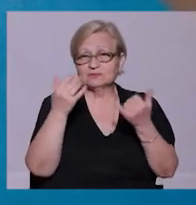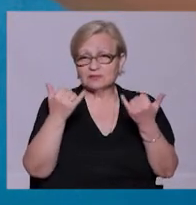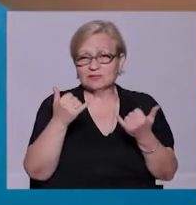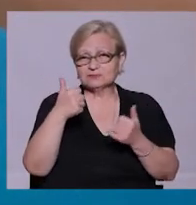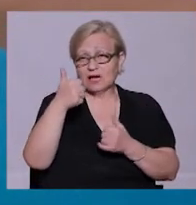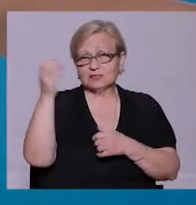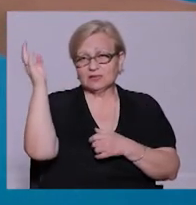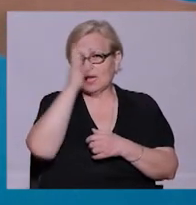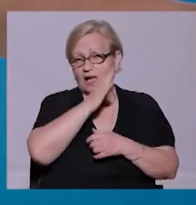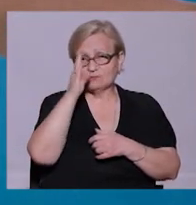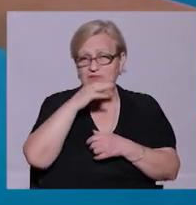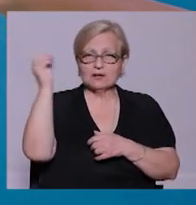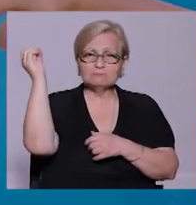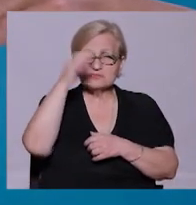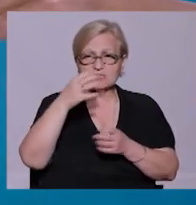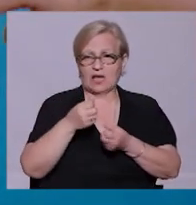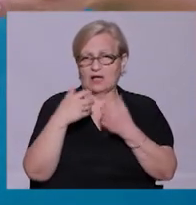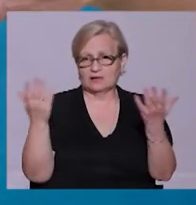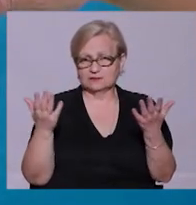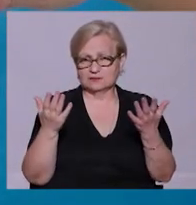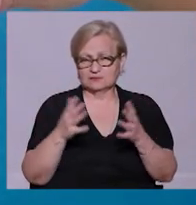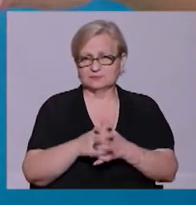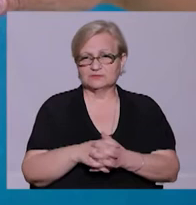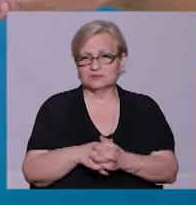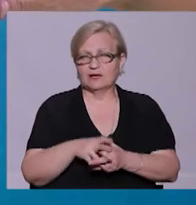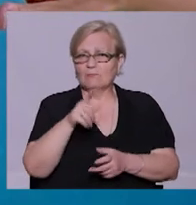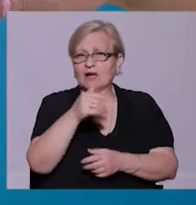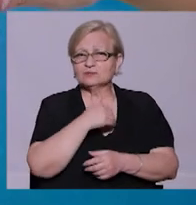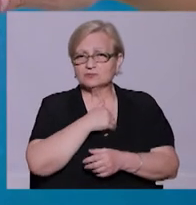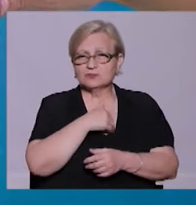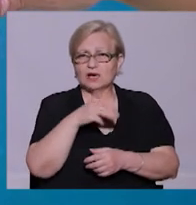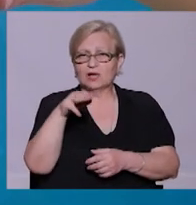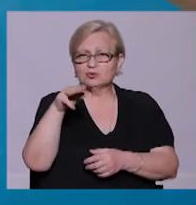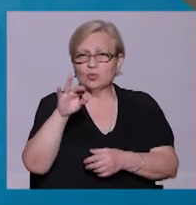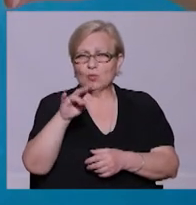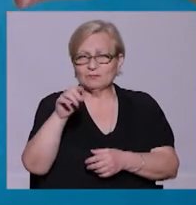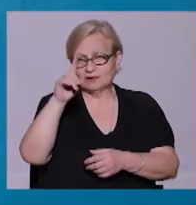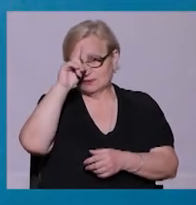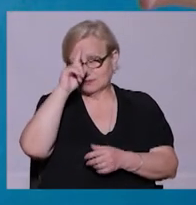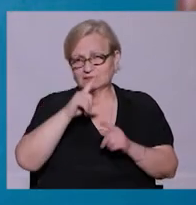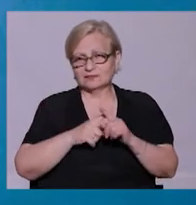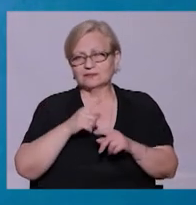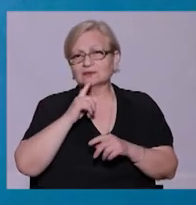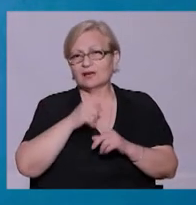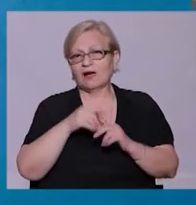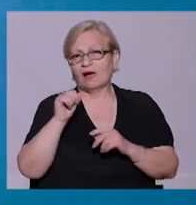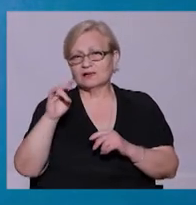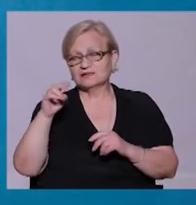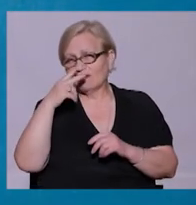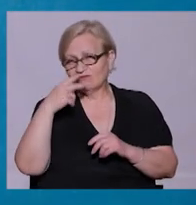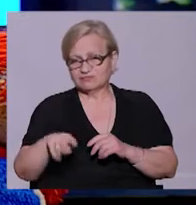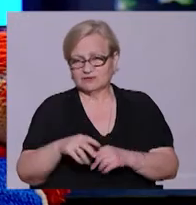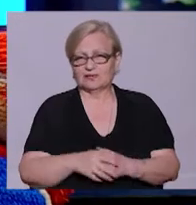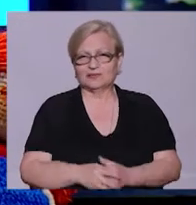მზე ანათებს. აქვე ალბათ უნდა იმის თქმა, რომ ტომი და ანიკა ნახა. ტომი და ანიკა